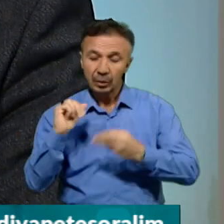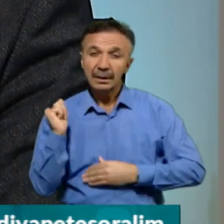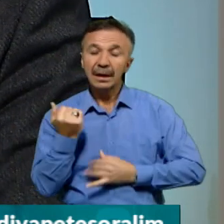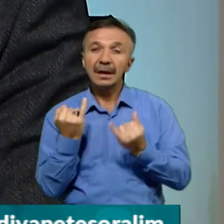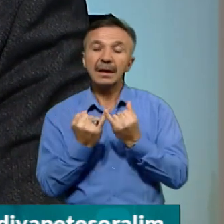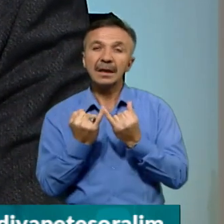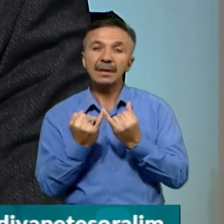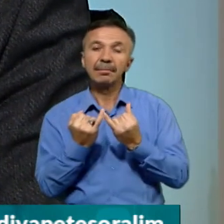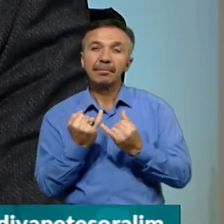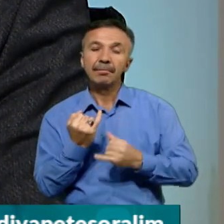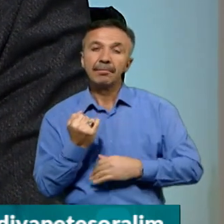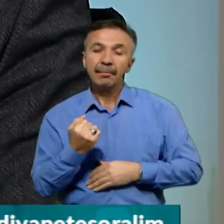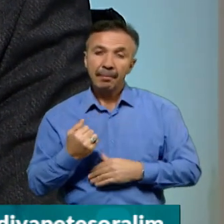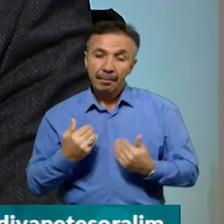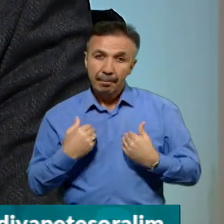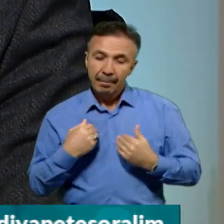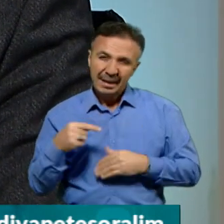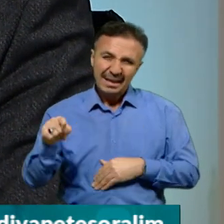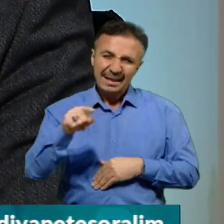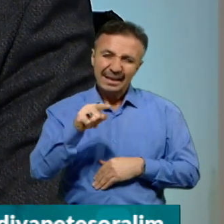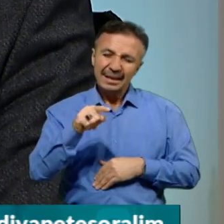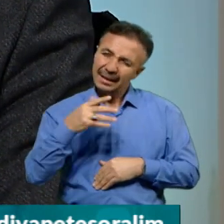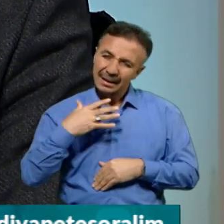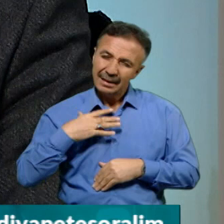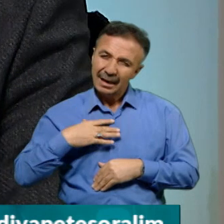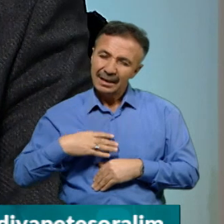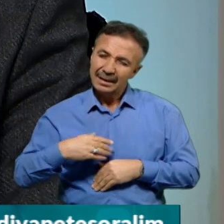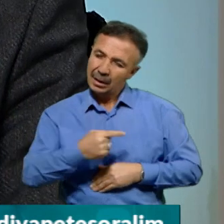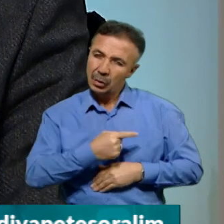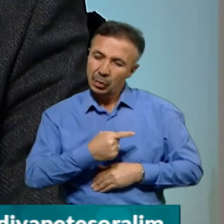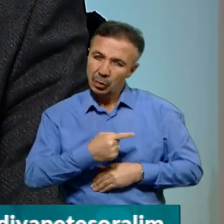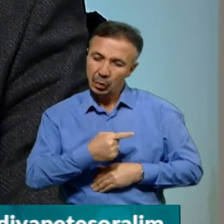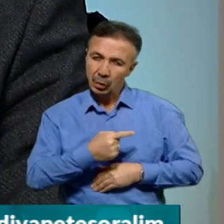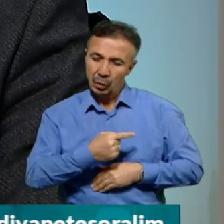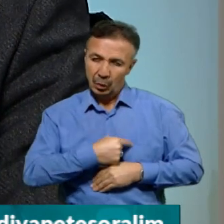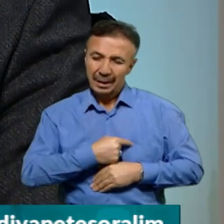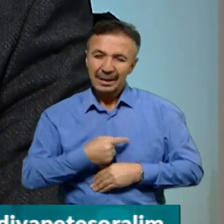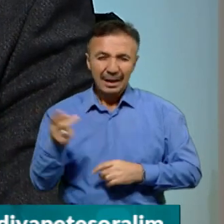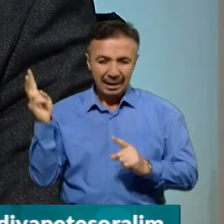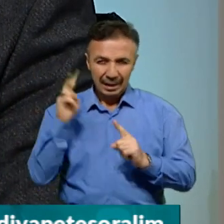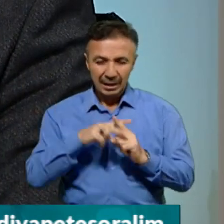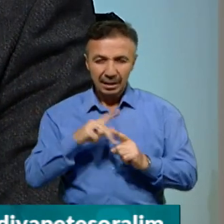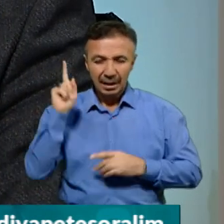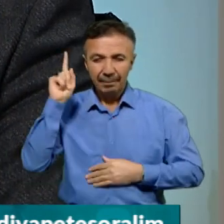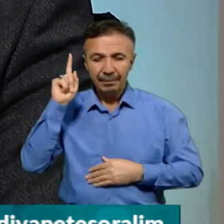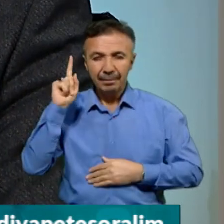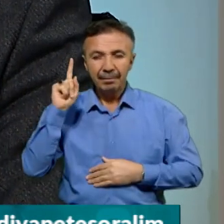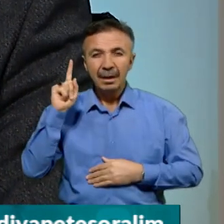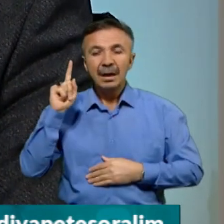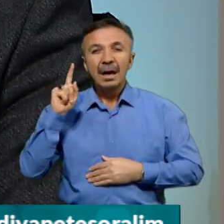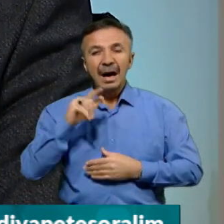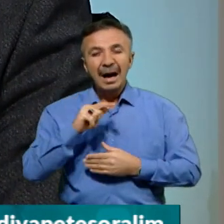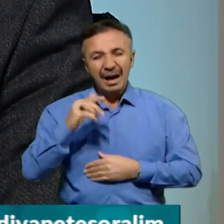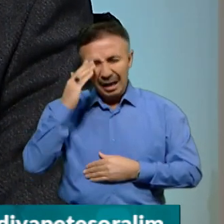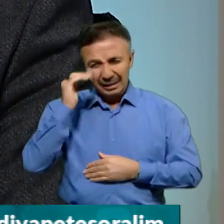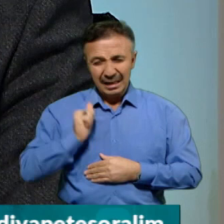kardeşim ben de sizin temennileriniz e yürekten katılıyorum Rabbim askerimizin ayağına taş değdirmesin Amin